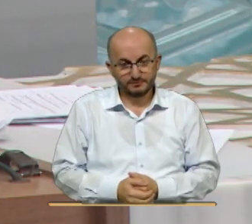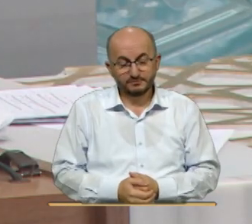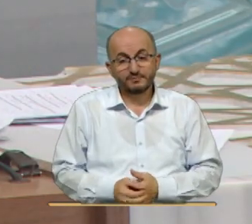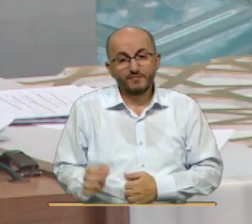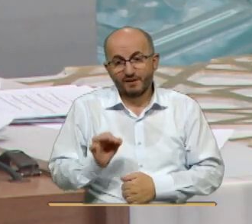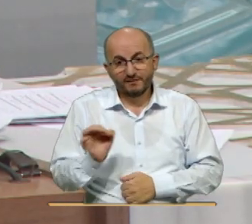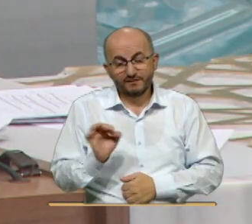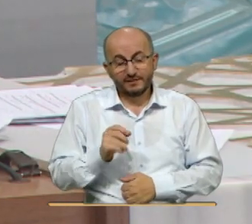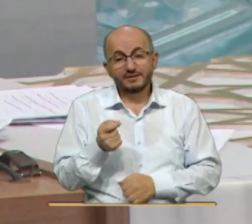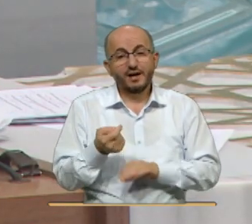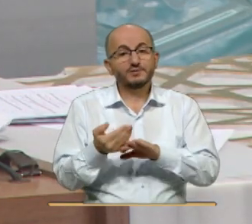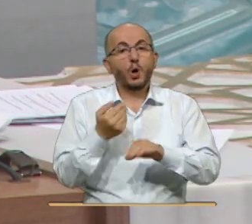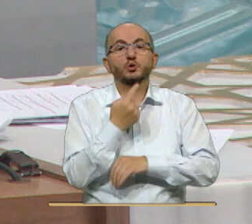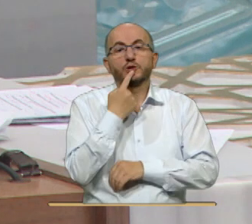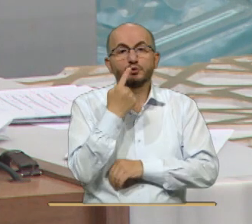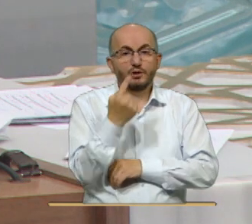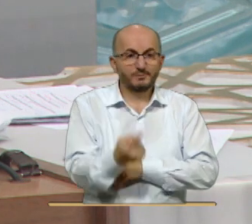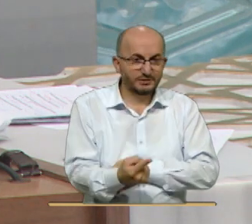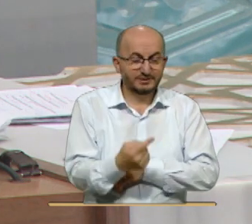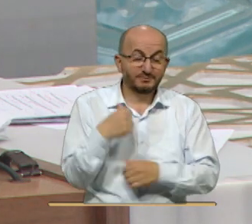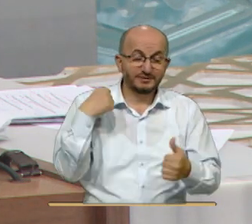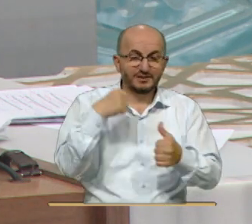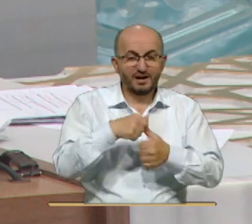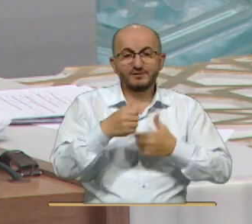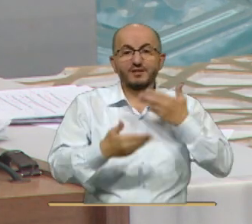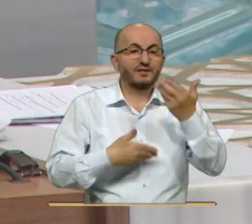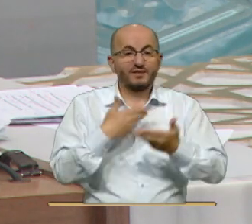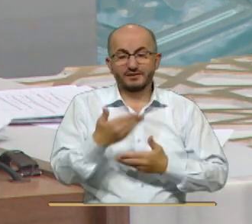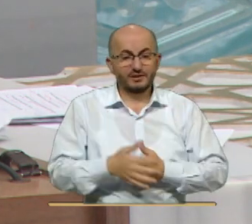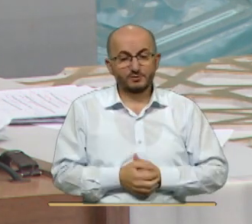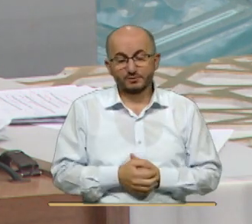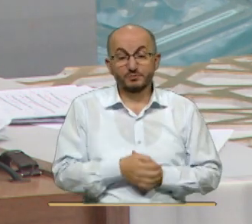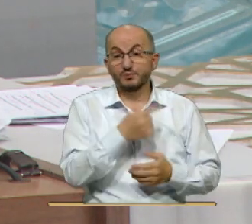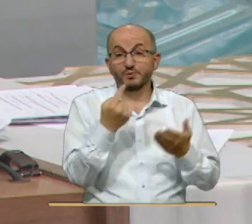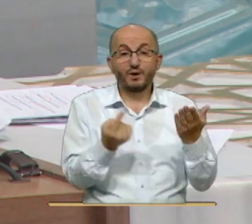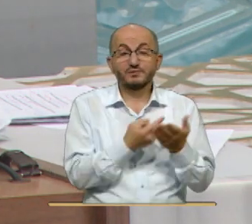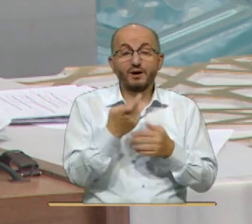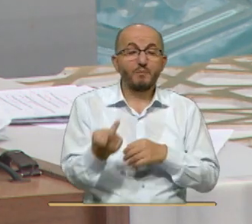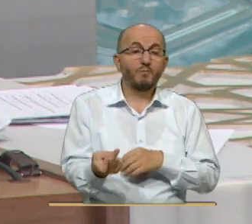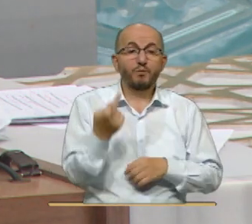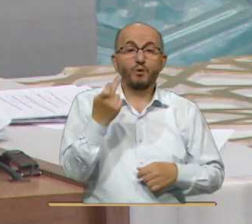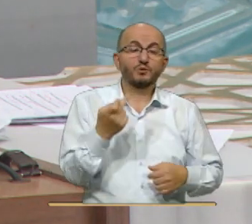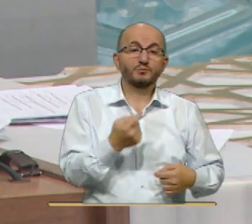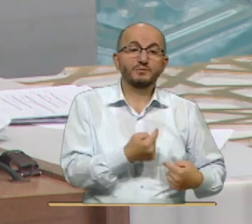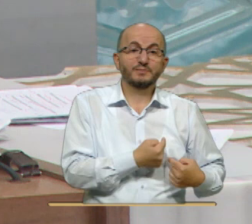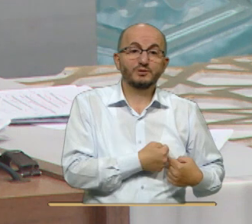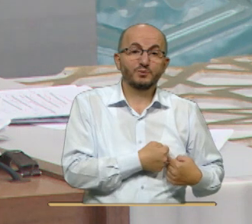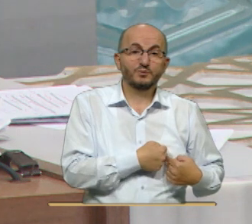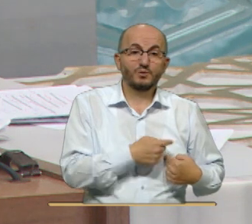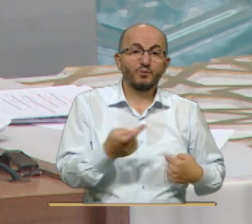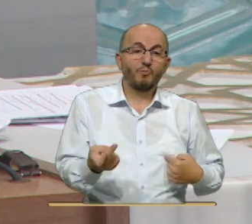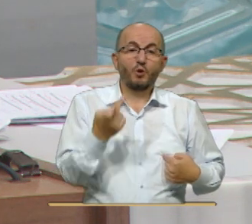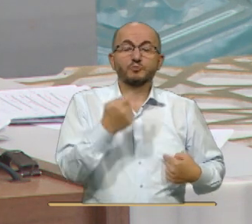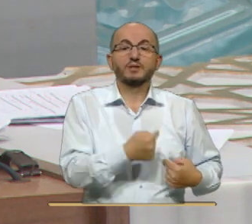Evet, az önce söylemiştim, tekrar ifade ediyorum. Kur'an'dan boş bir gönül, boş bir